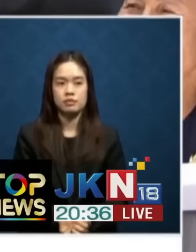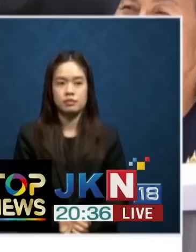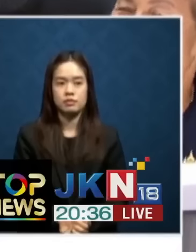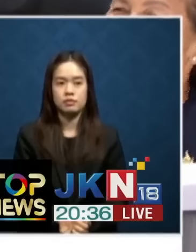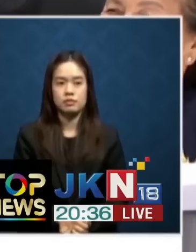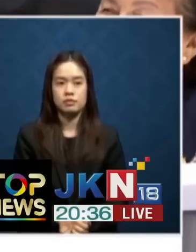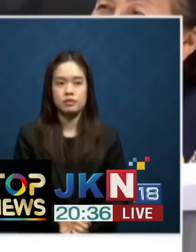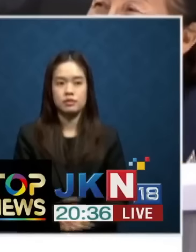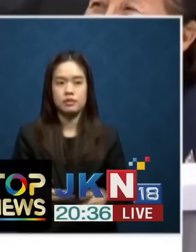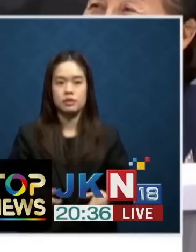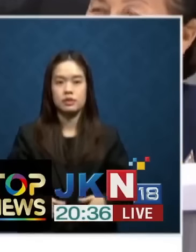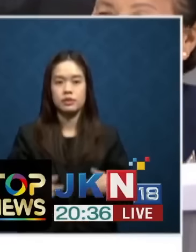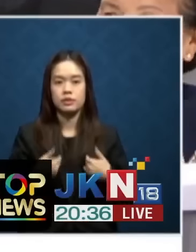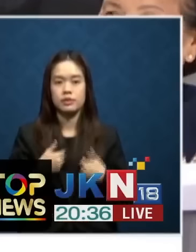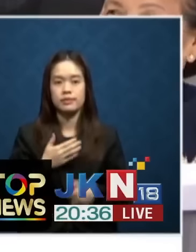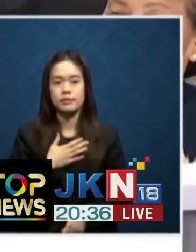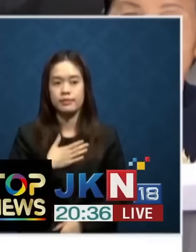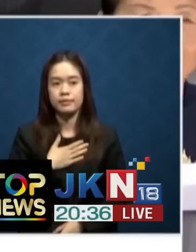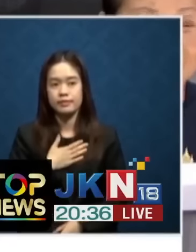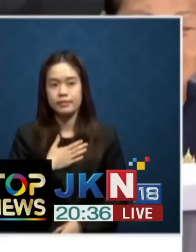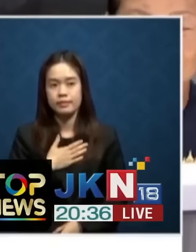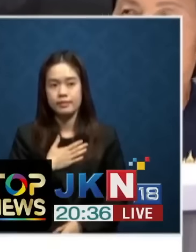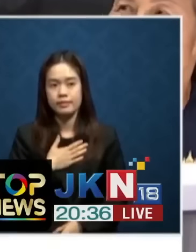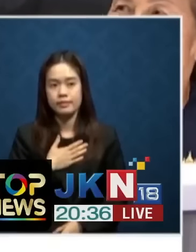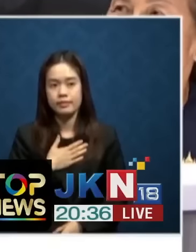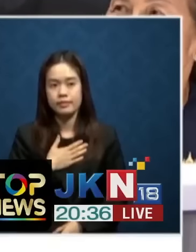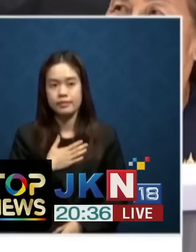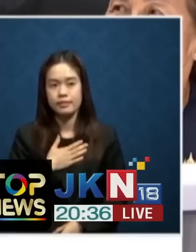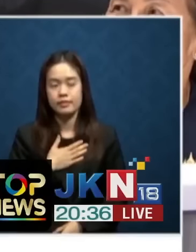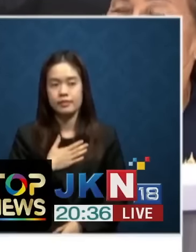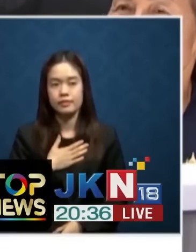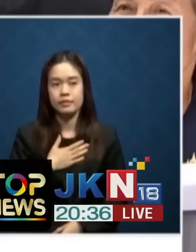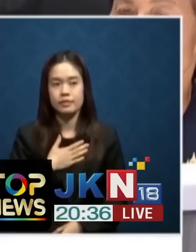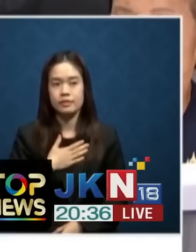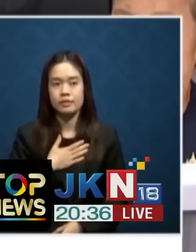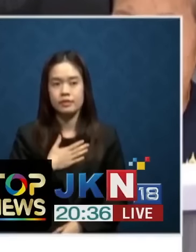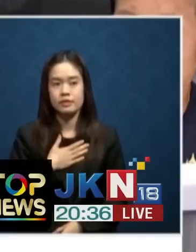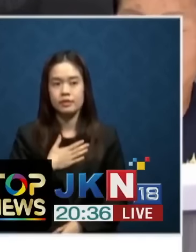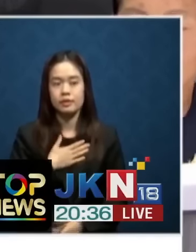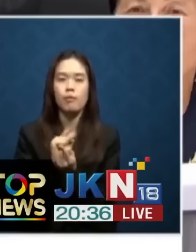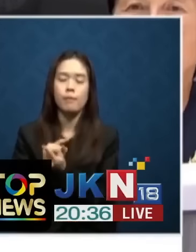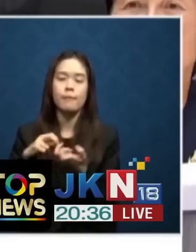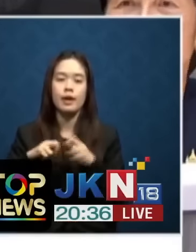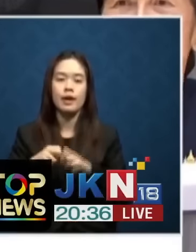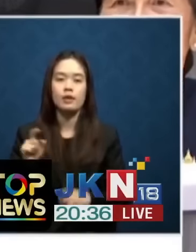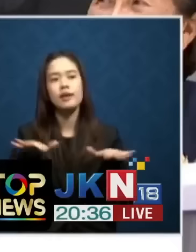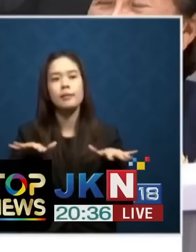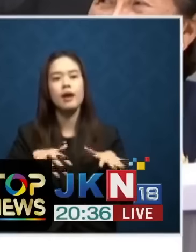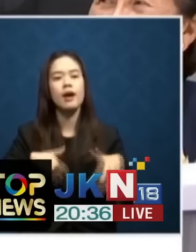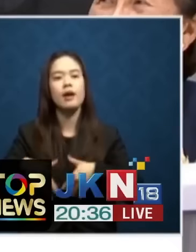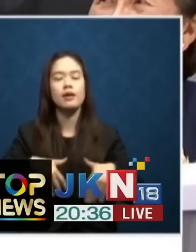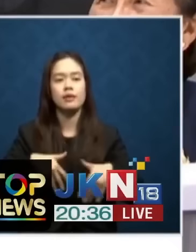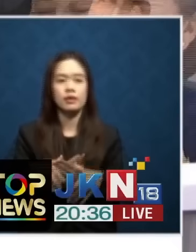ที่อภิปรายว่าไม่ใช่รากหญ้าเป็นรากไม ้ ที่ค้ำชูต้นไม้น